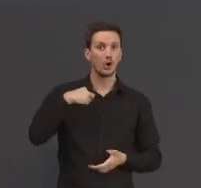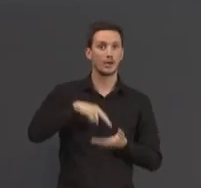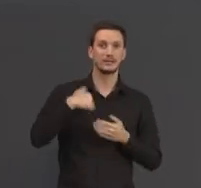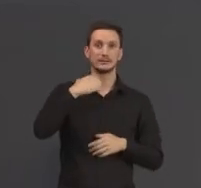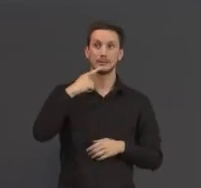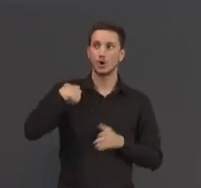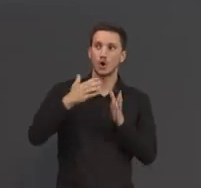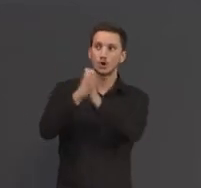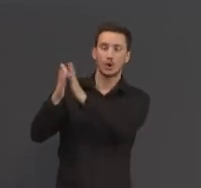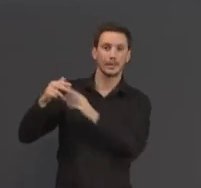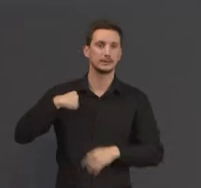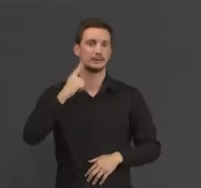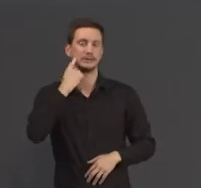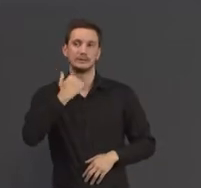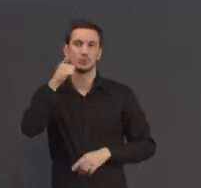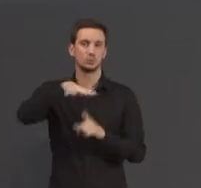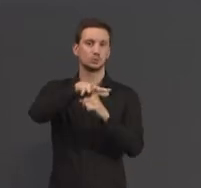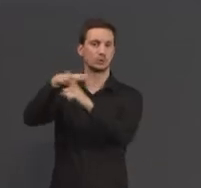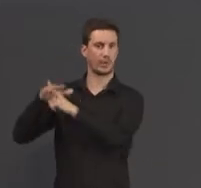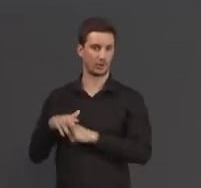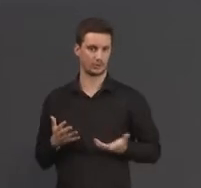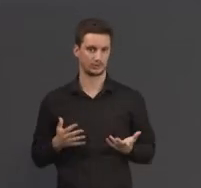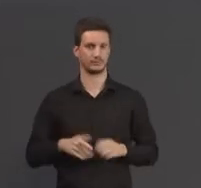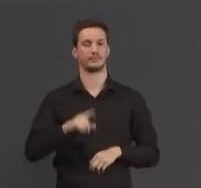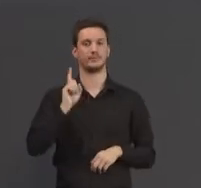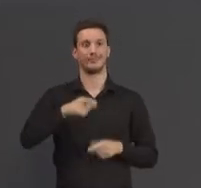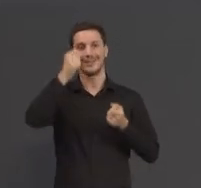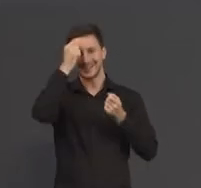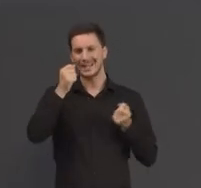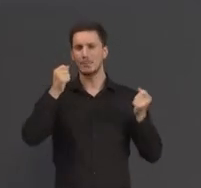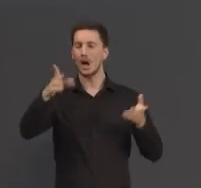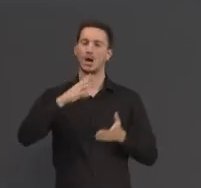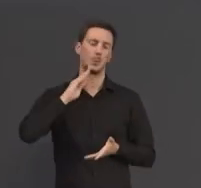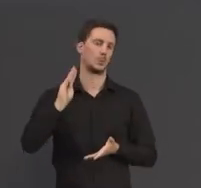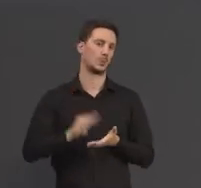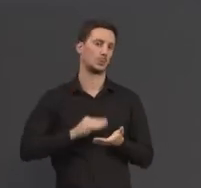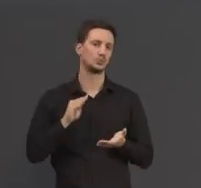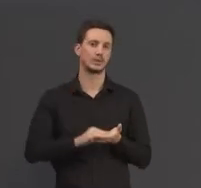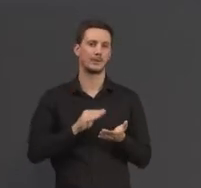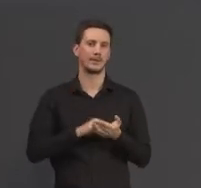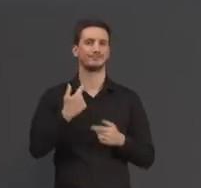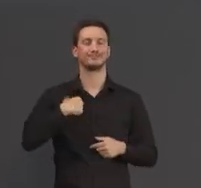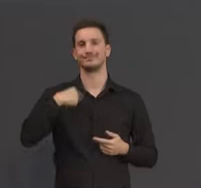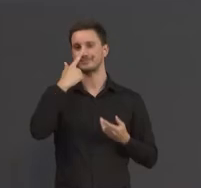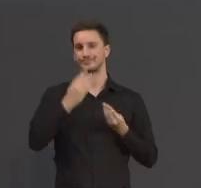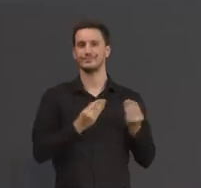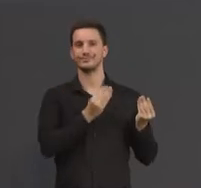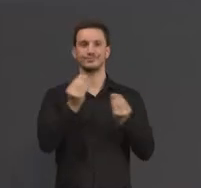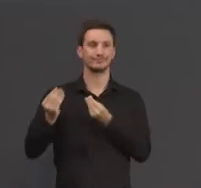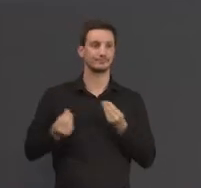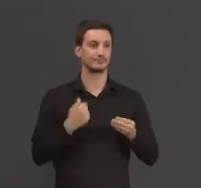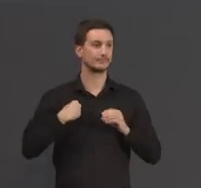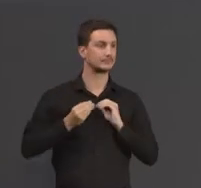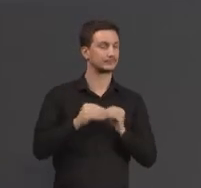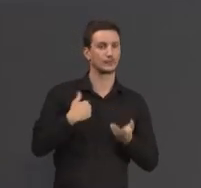tots els meus companys. Us podeu imaginar que moltes vegades vaig tenir la sensació que no sabia el que em